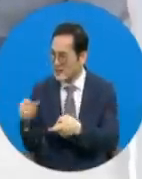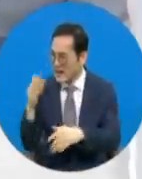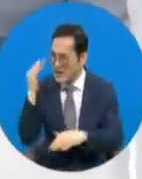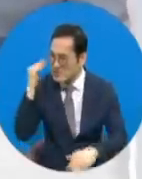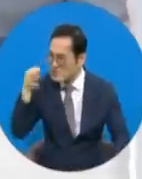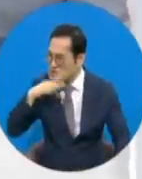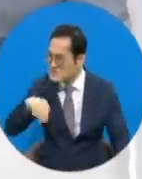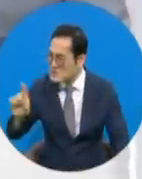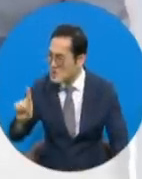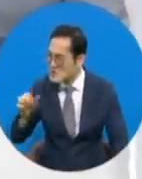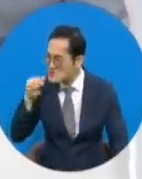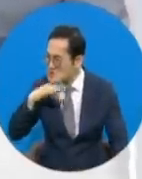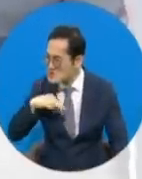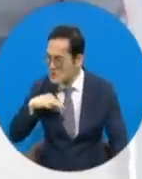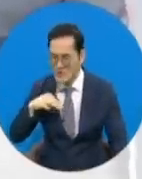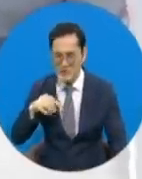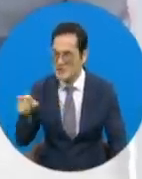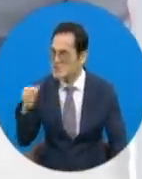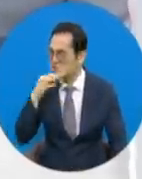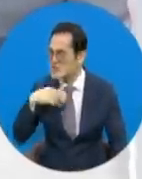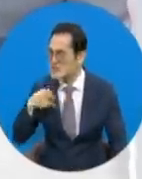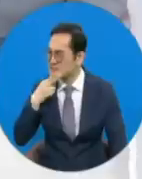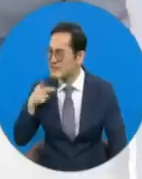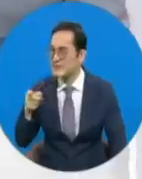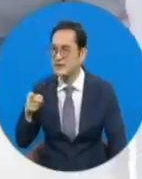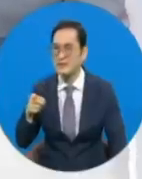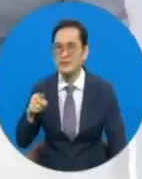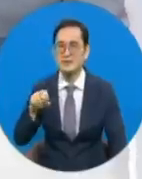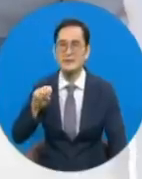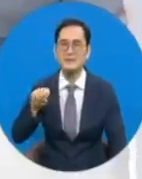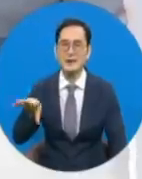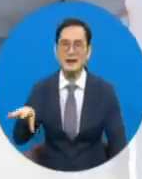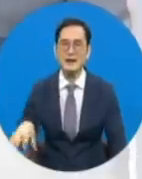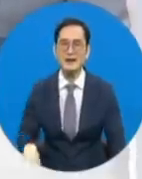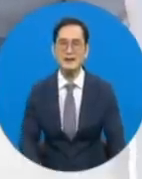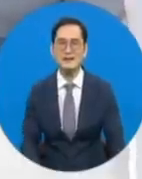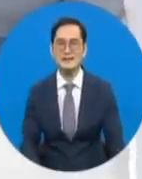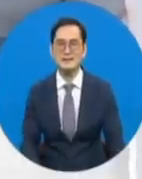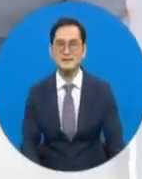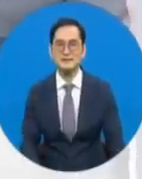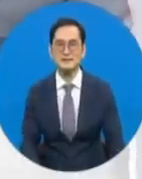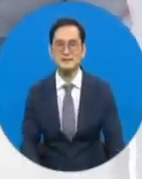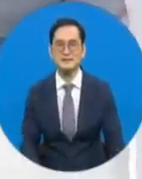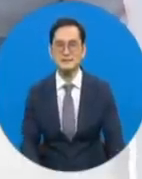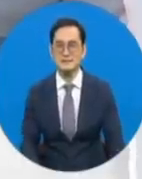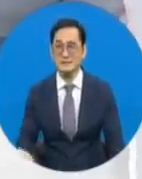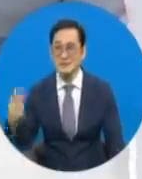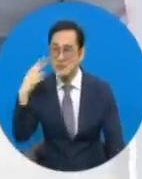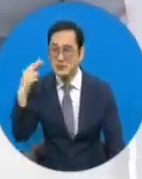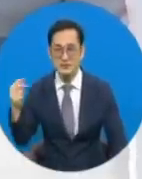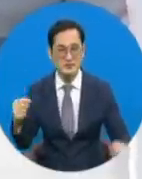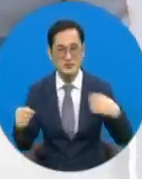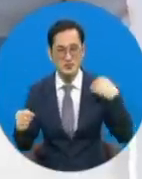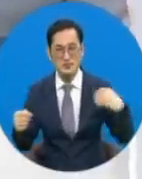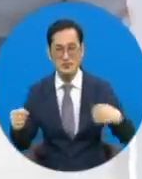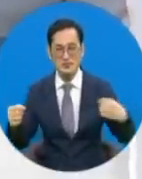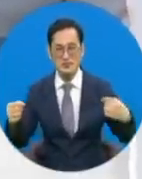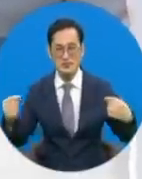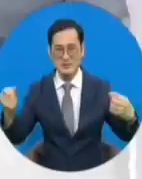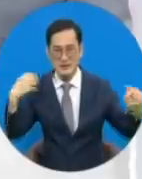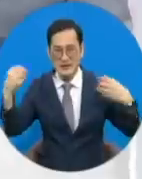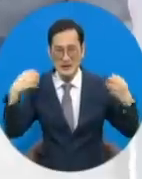한국에 좋은 일인가 이렇게 공식적인 문제 제기를 했다고 볼 수 있고요. 이제 그런 면에서 실제적으로 보면